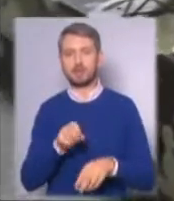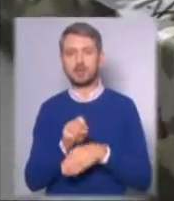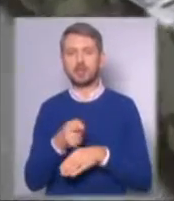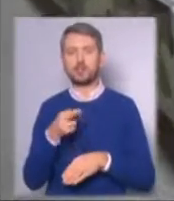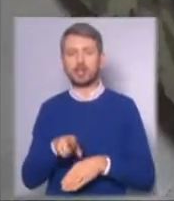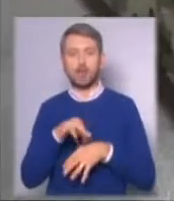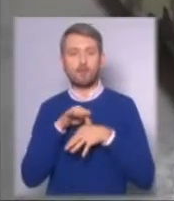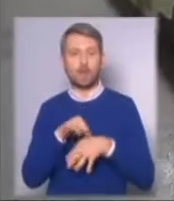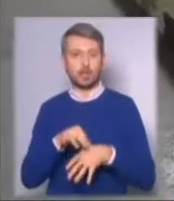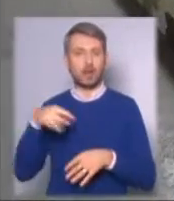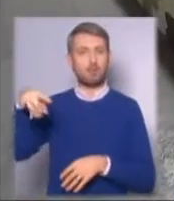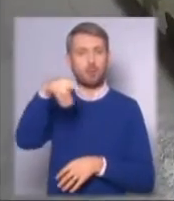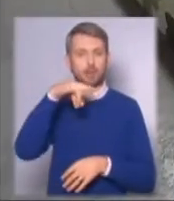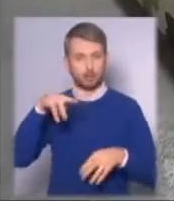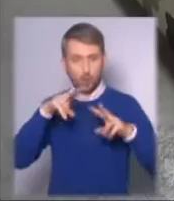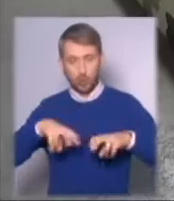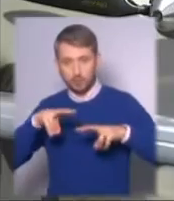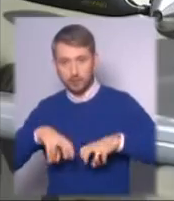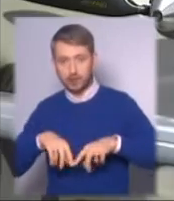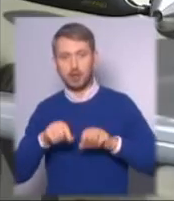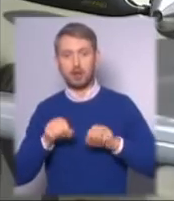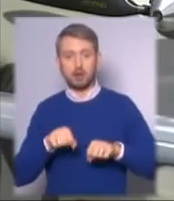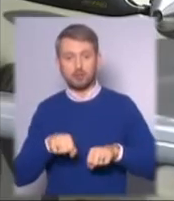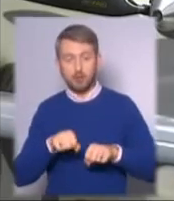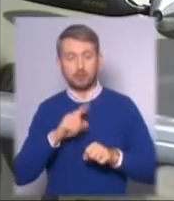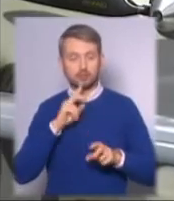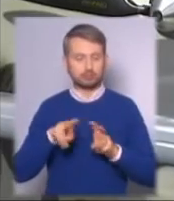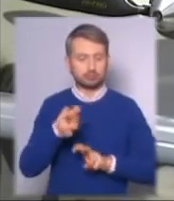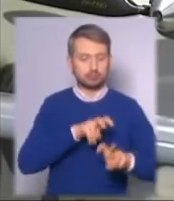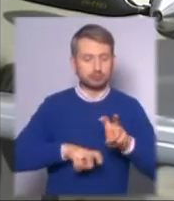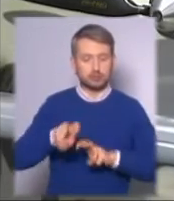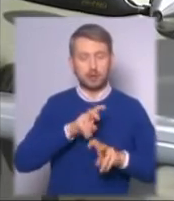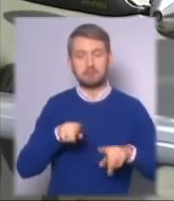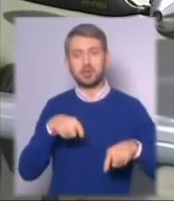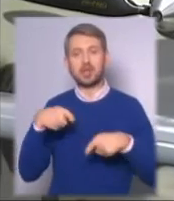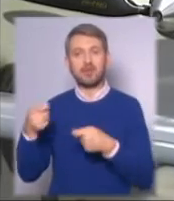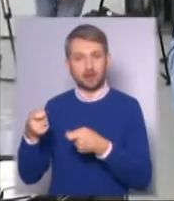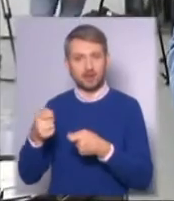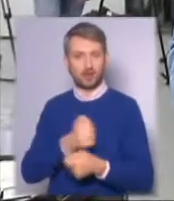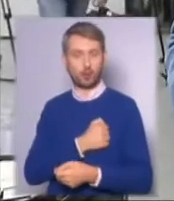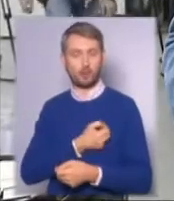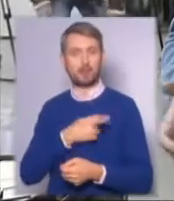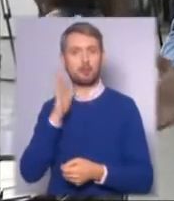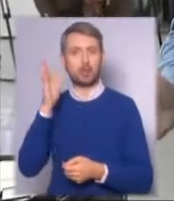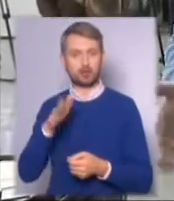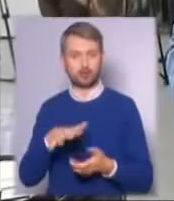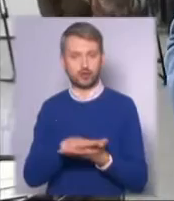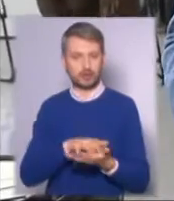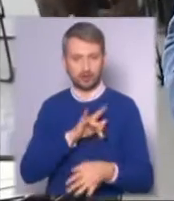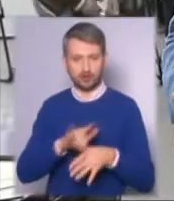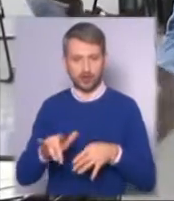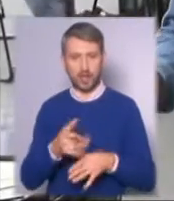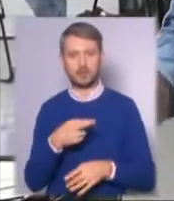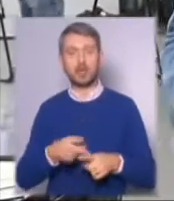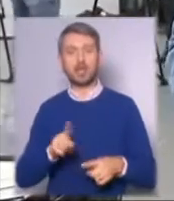Можуть знаходити ціль на землі, її ідентифікувати та передавати координати військовим для подальшого знищення. Для этого самолет